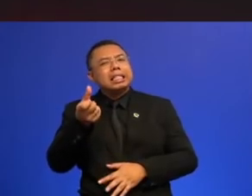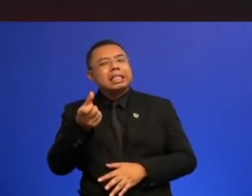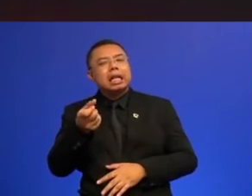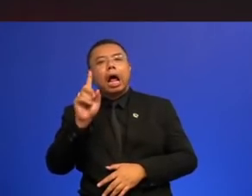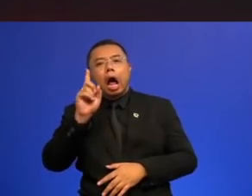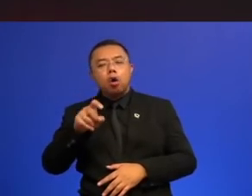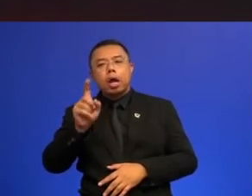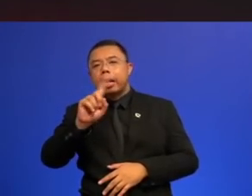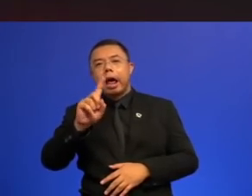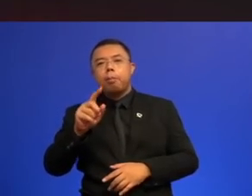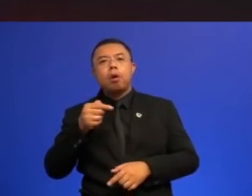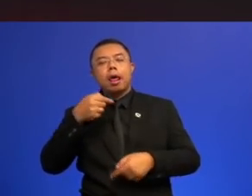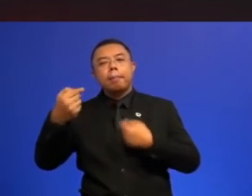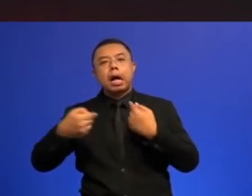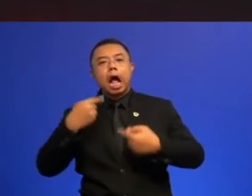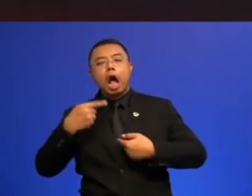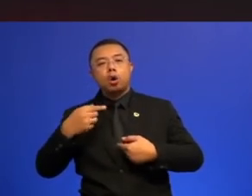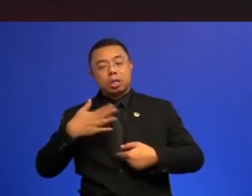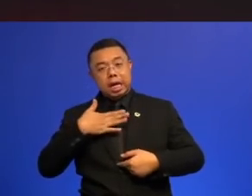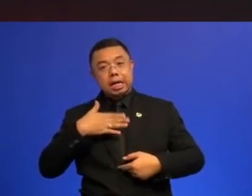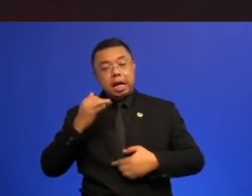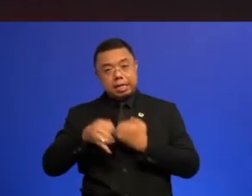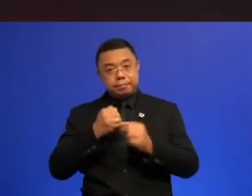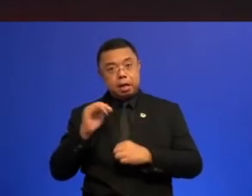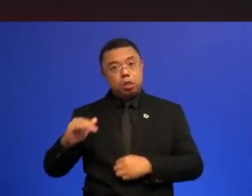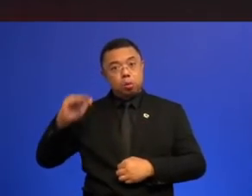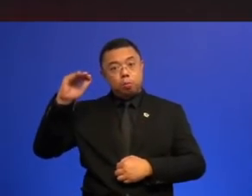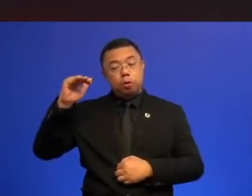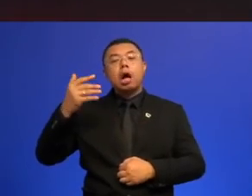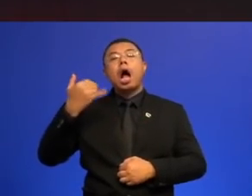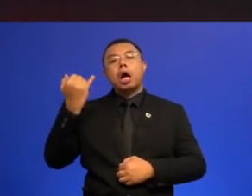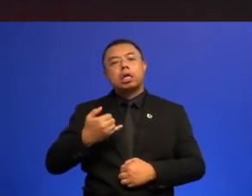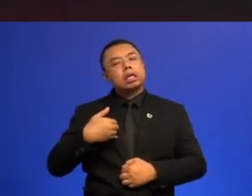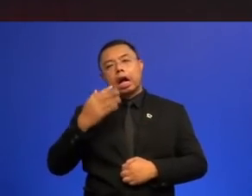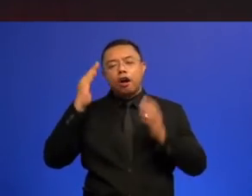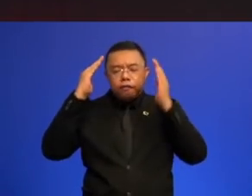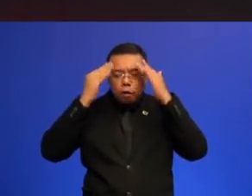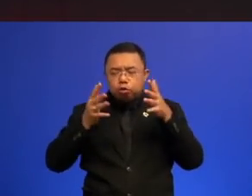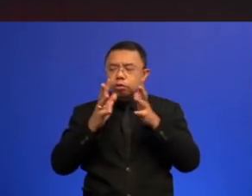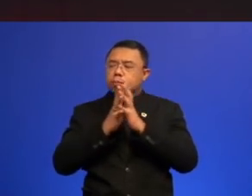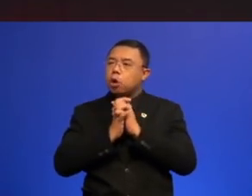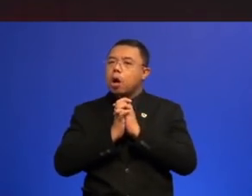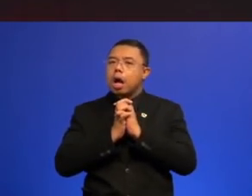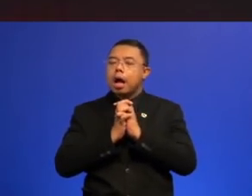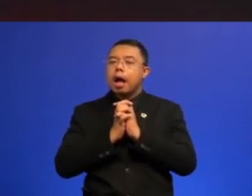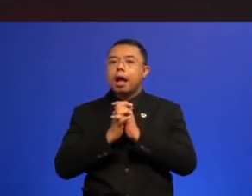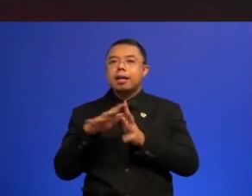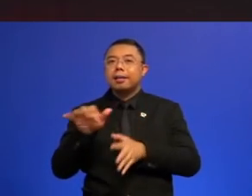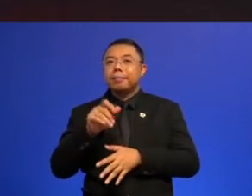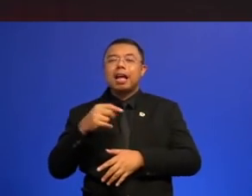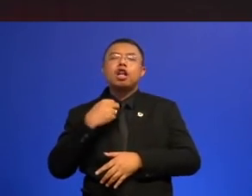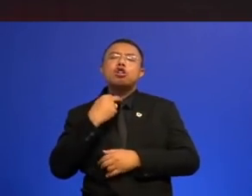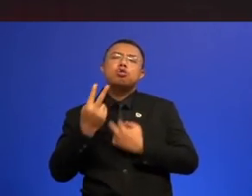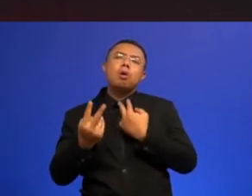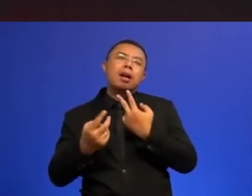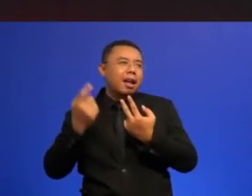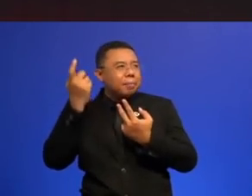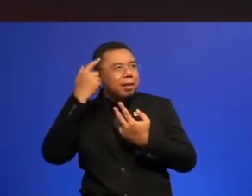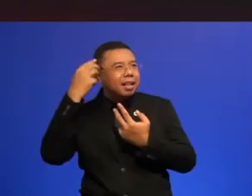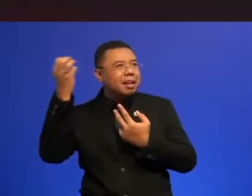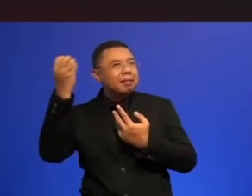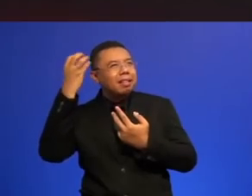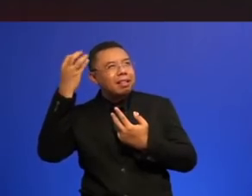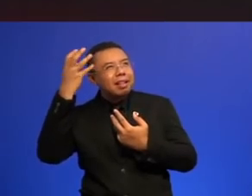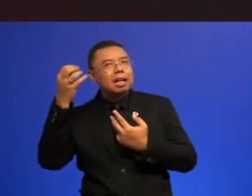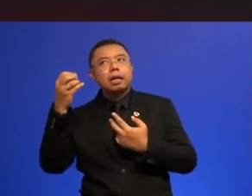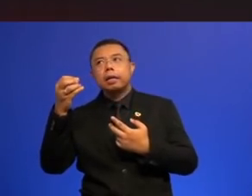dan harusnya tidak boleh mengganggu pertumbuhan iman saya. Akhirnya saya jadi tidak fokus berdoa dan seperti ada suara-suara di pikiran